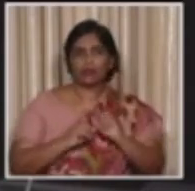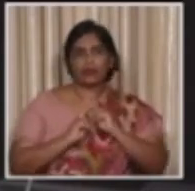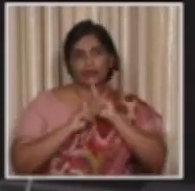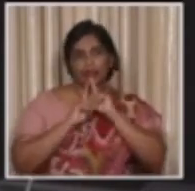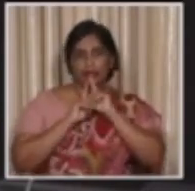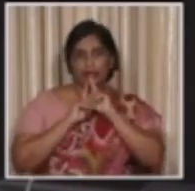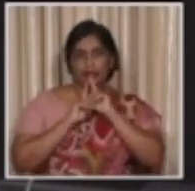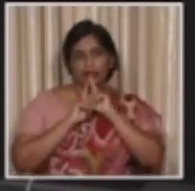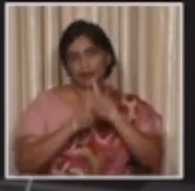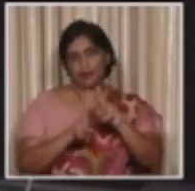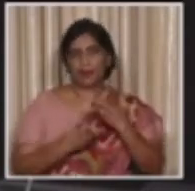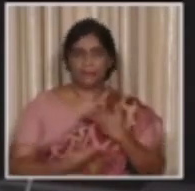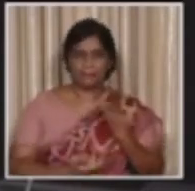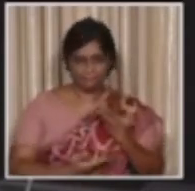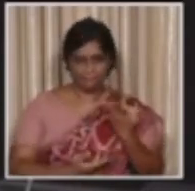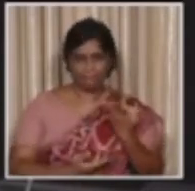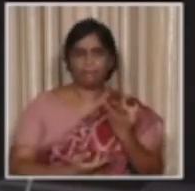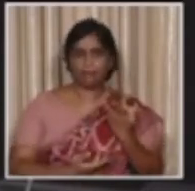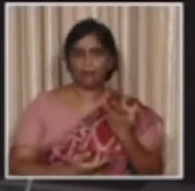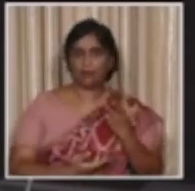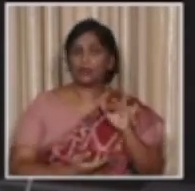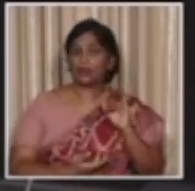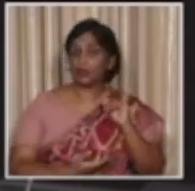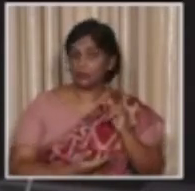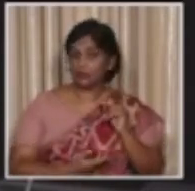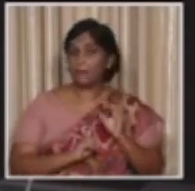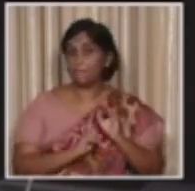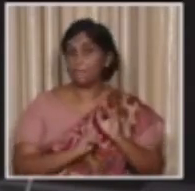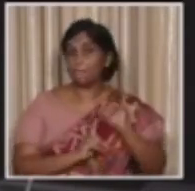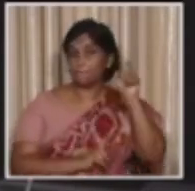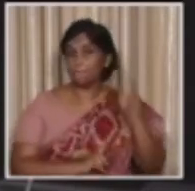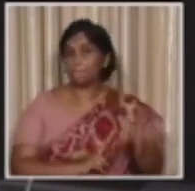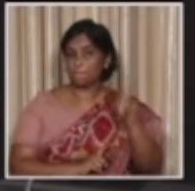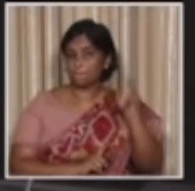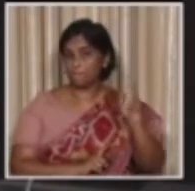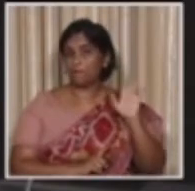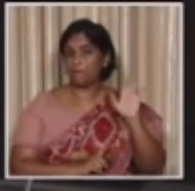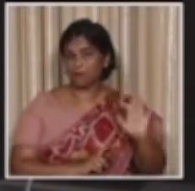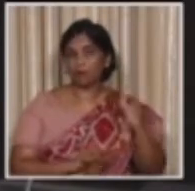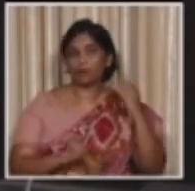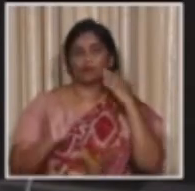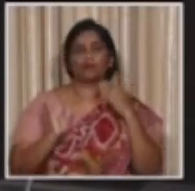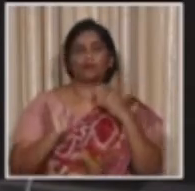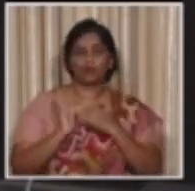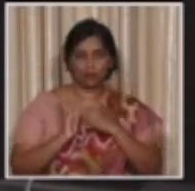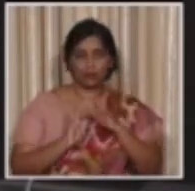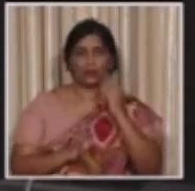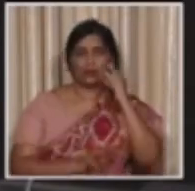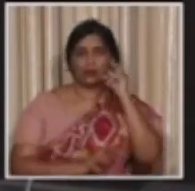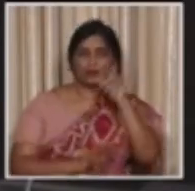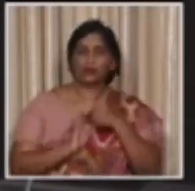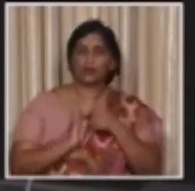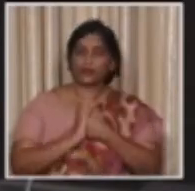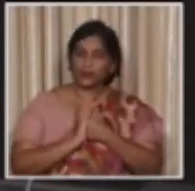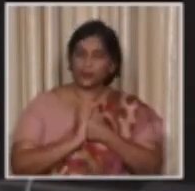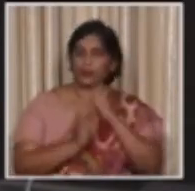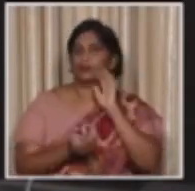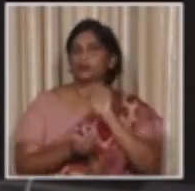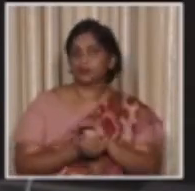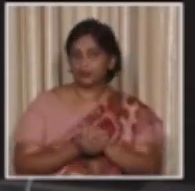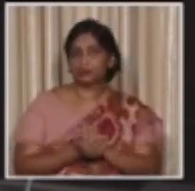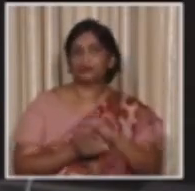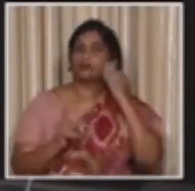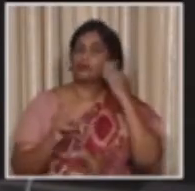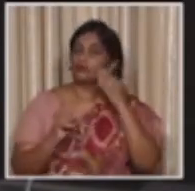කියන්න කැමති නැහැ. ඒ කියන්නේ ඇතැම් පෞද්ගලික කරුණු කාරණා මේ සම්බන්ධයෙන් තිර නිසා කාන්තාවන්ගේ ගරුත්වය ආරක්ෂා කිරීම වෙනුවෙන් මං